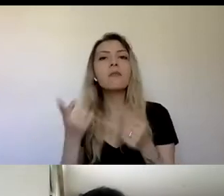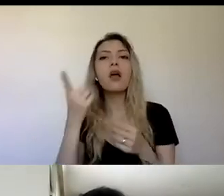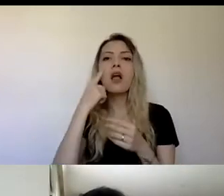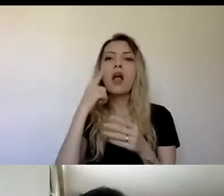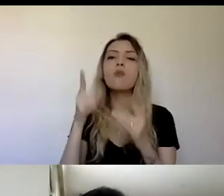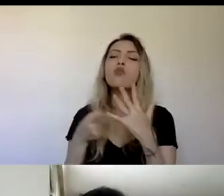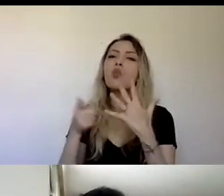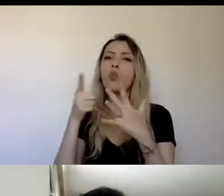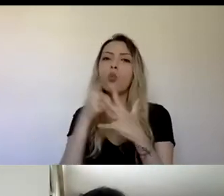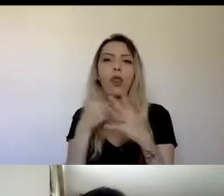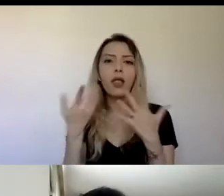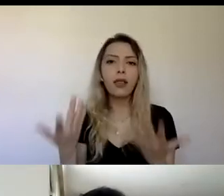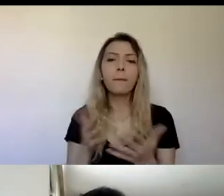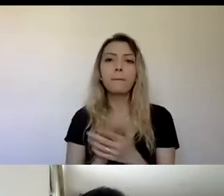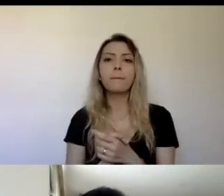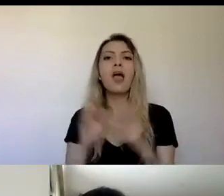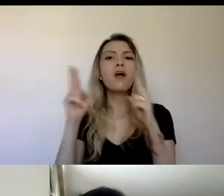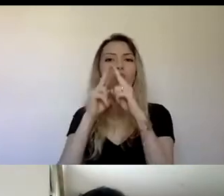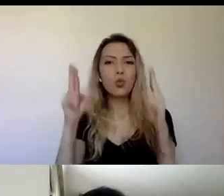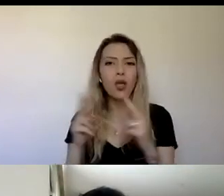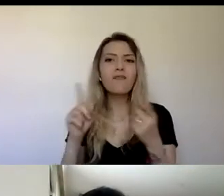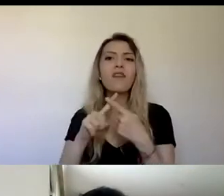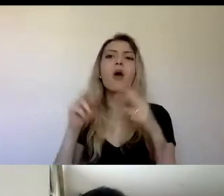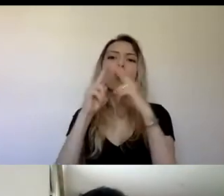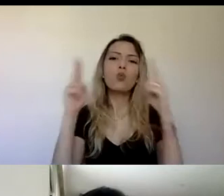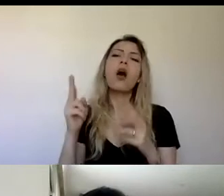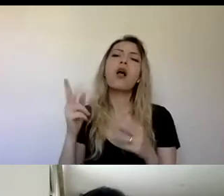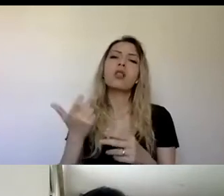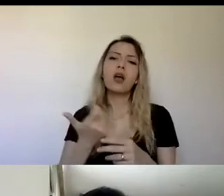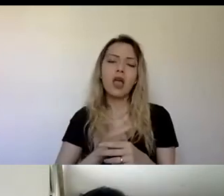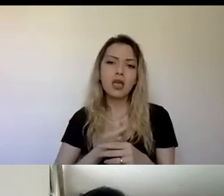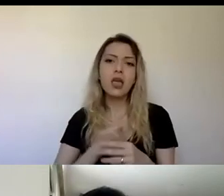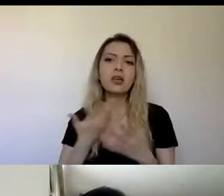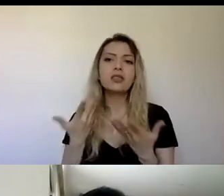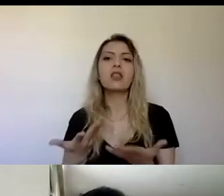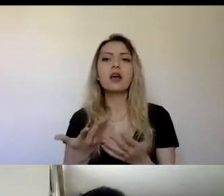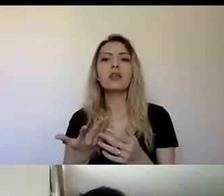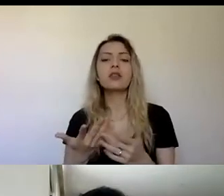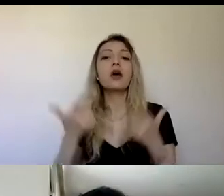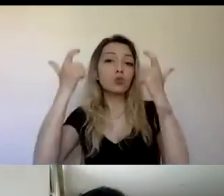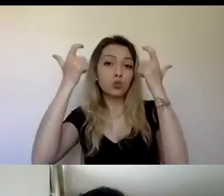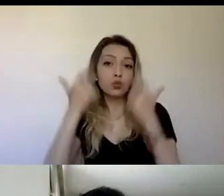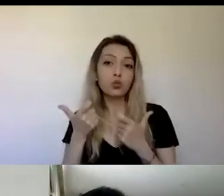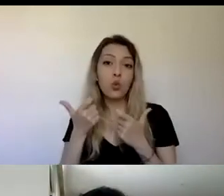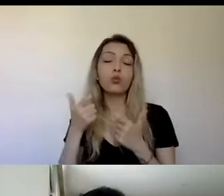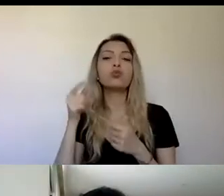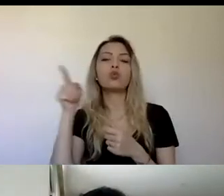dahil, uluslararası ve ulusal yasaların uygulanmasını sağlama yükümlülüğü ve görevi de